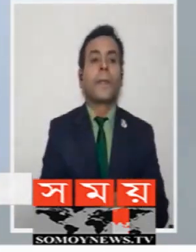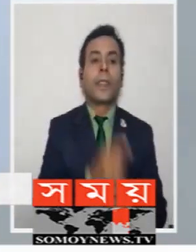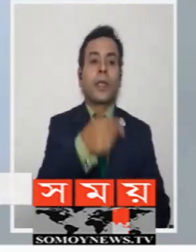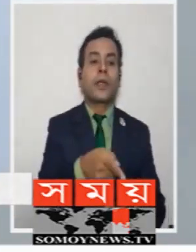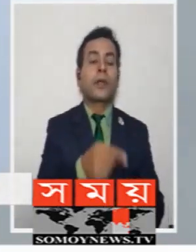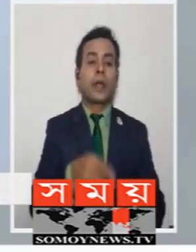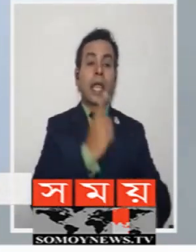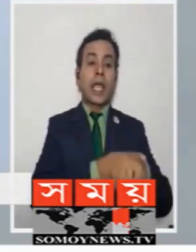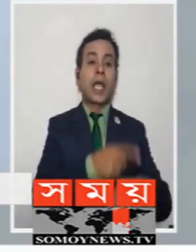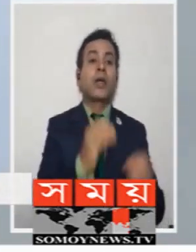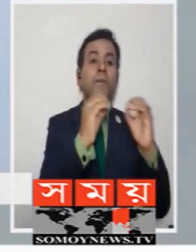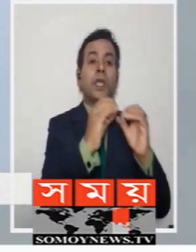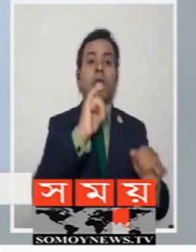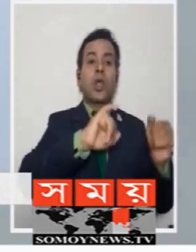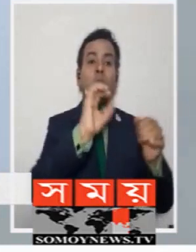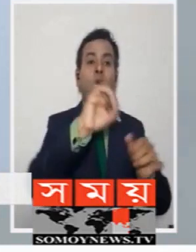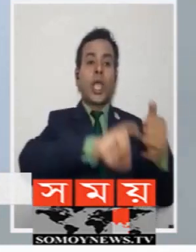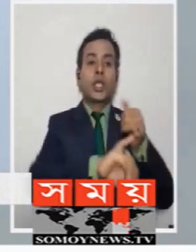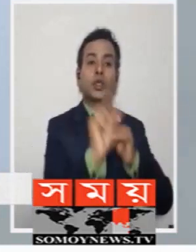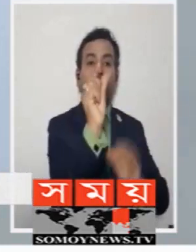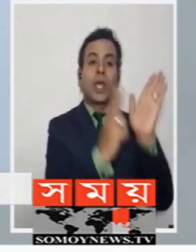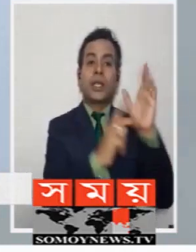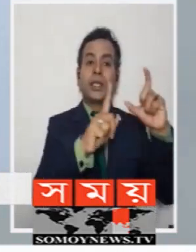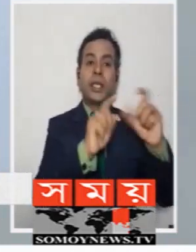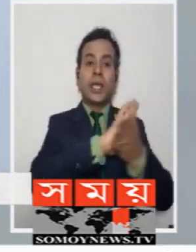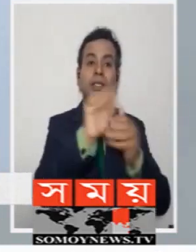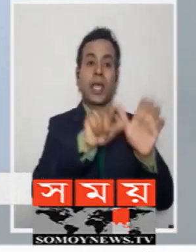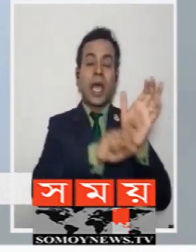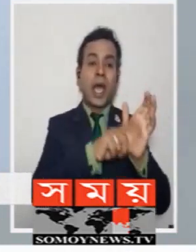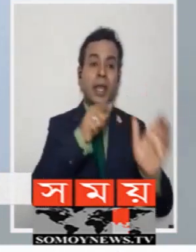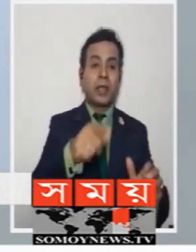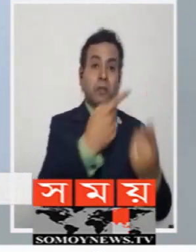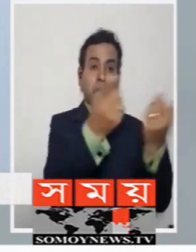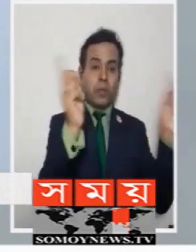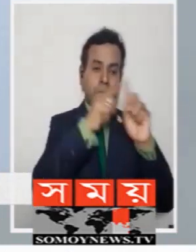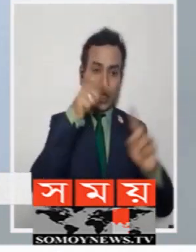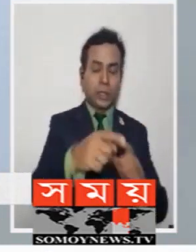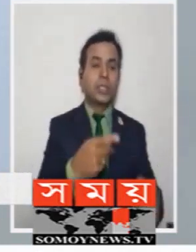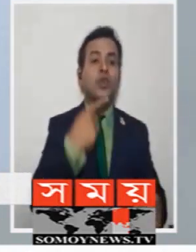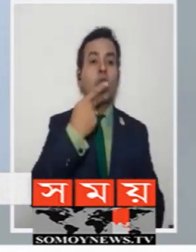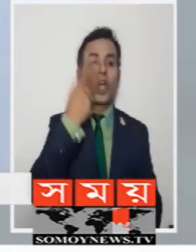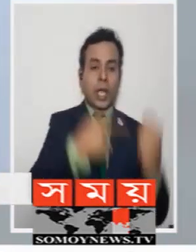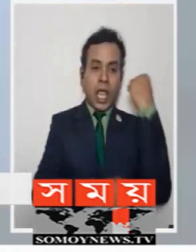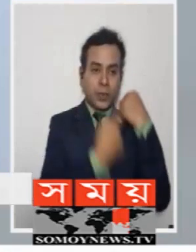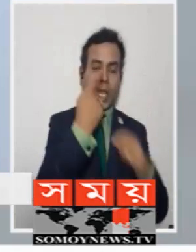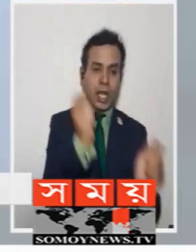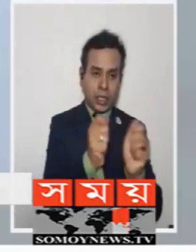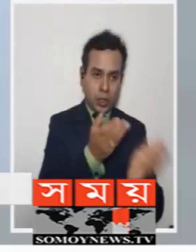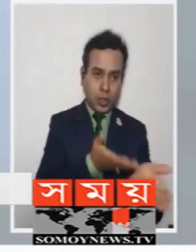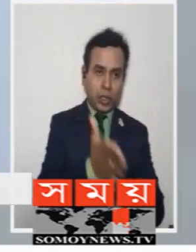প্রস্তুতি চলছে, আমাদের এনসিসি মার্কেটে সেখানেও হাসপাতালের প্রস্তুতি চলছে। আমাদের বর্তমানে ঢাকা মহানগরীতে